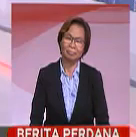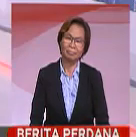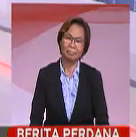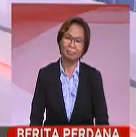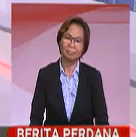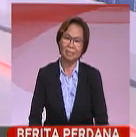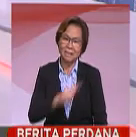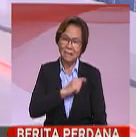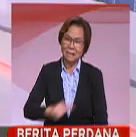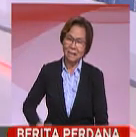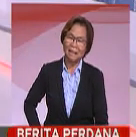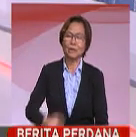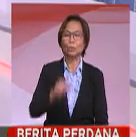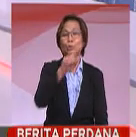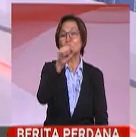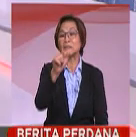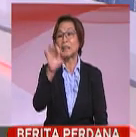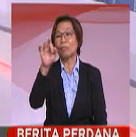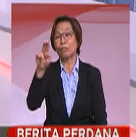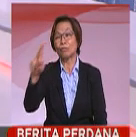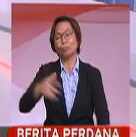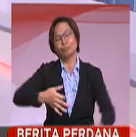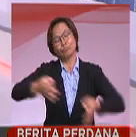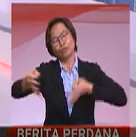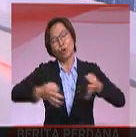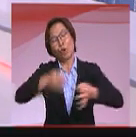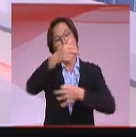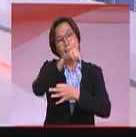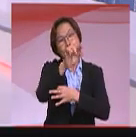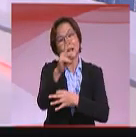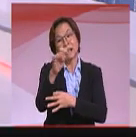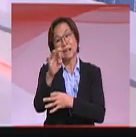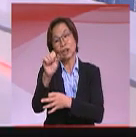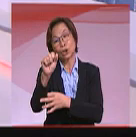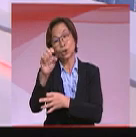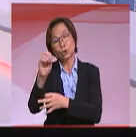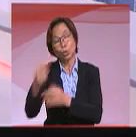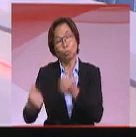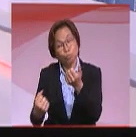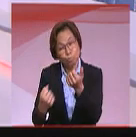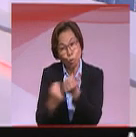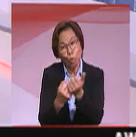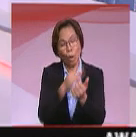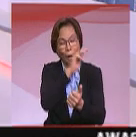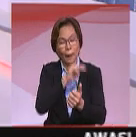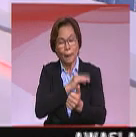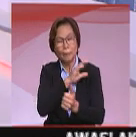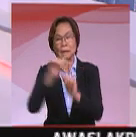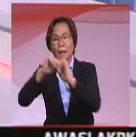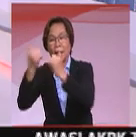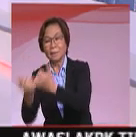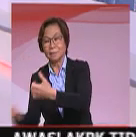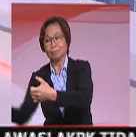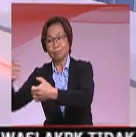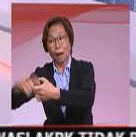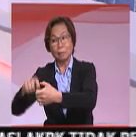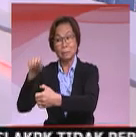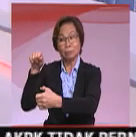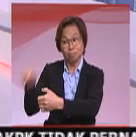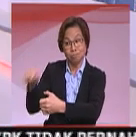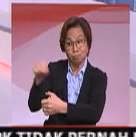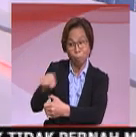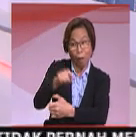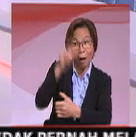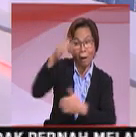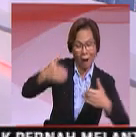Dalam pada itu, Tengku Datuk Seri Zafrul menjelaskan Perkeso dengan sokongan kementerian dan agensi berkaitan akan